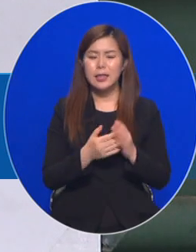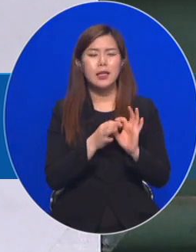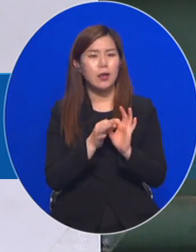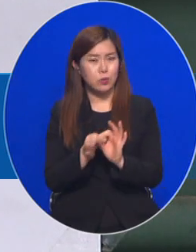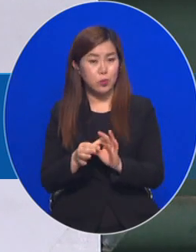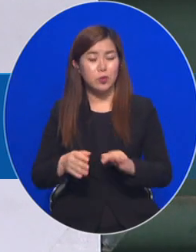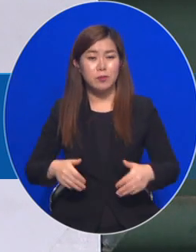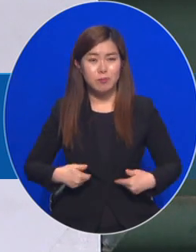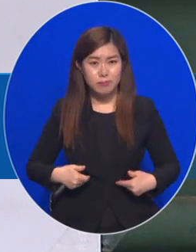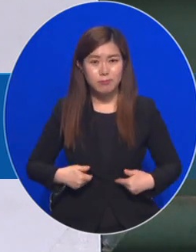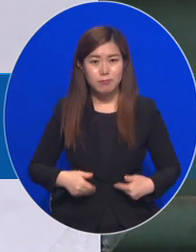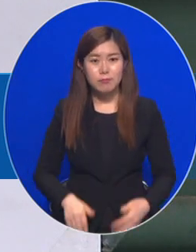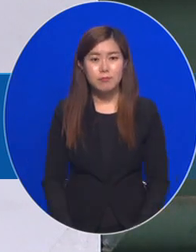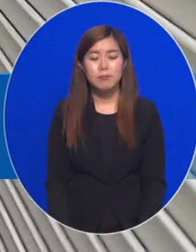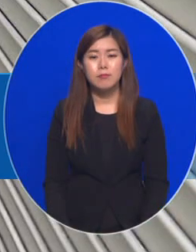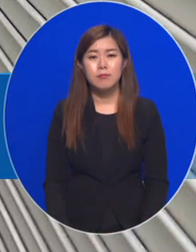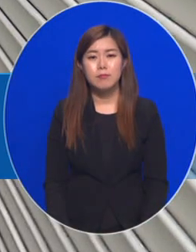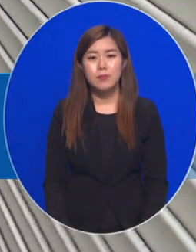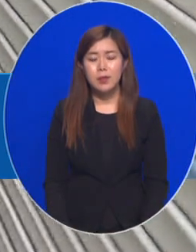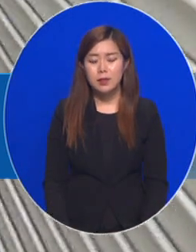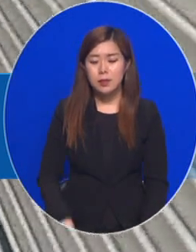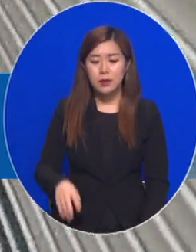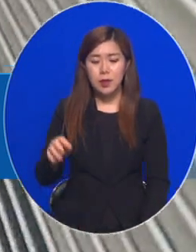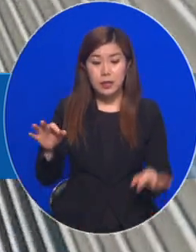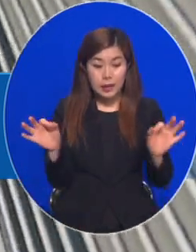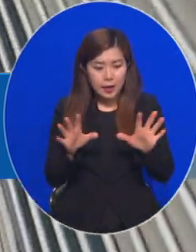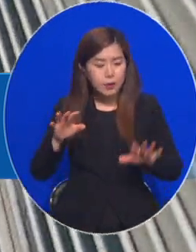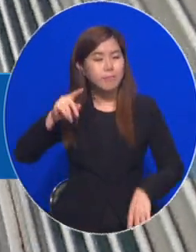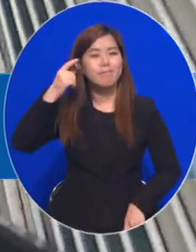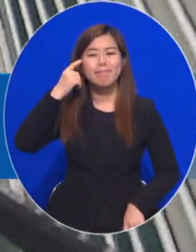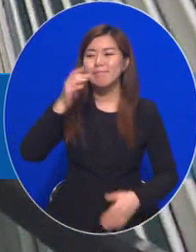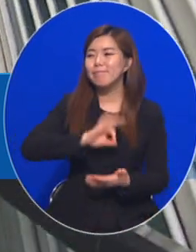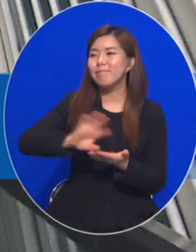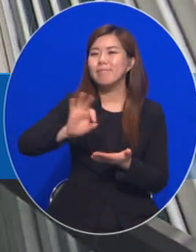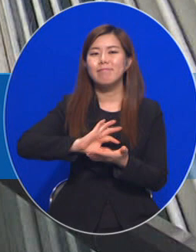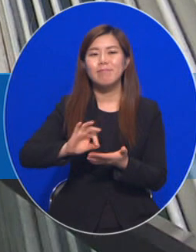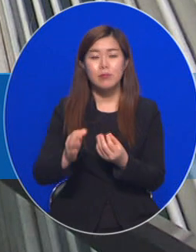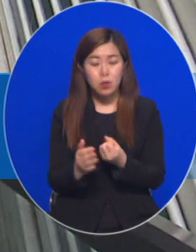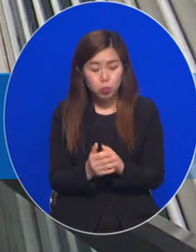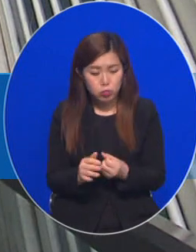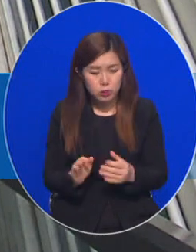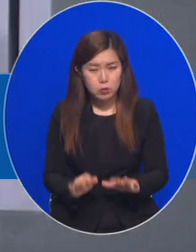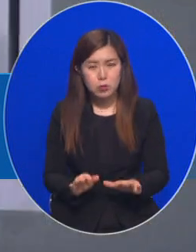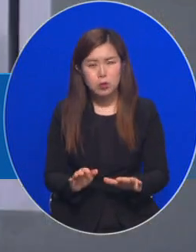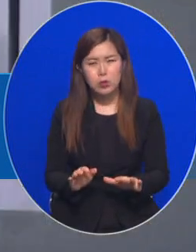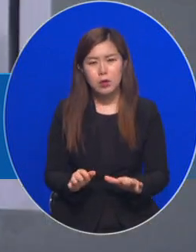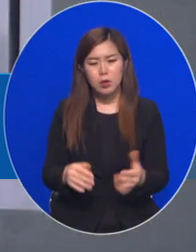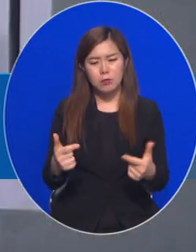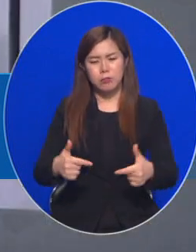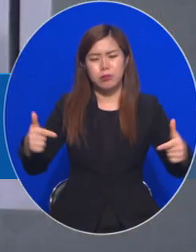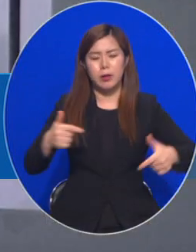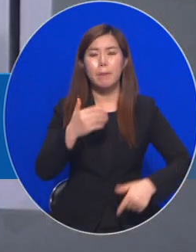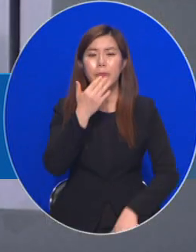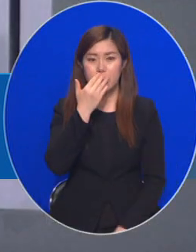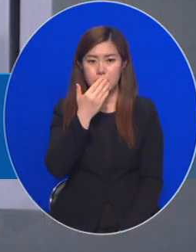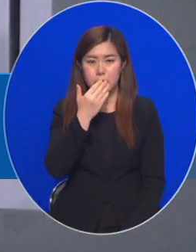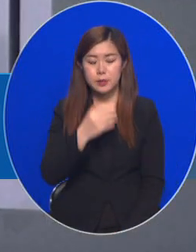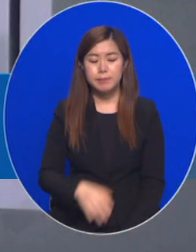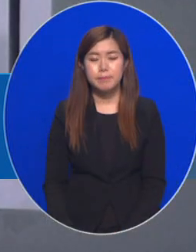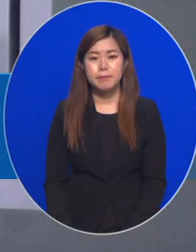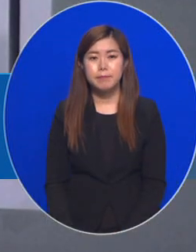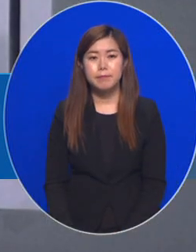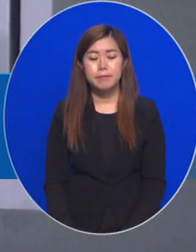아니라고 판단했습니다. 한순간의 방심으로 언제든 집단 감염 규모가 커질 수 있다는 경각심을 유지해야